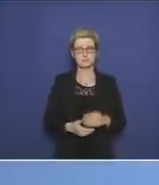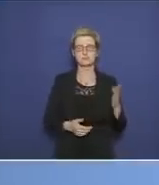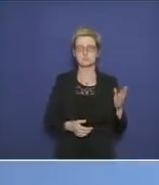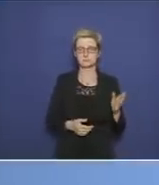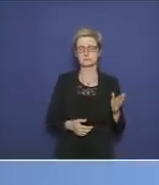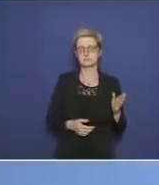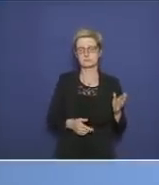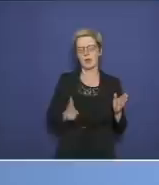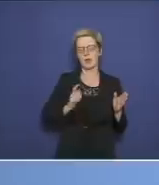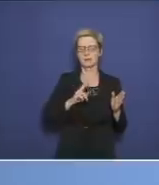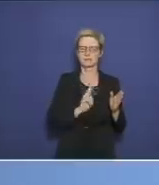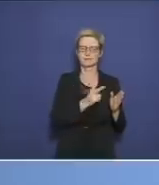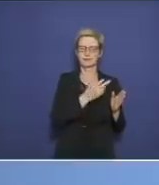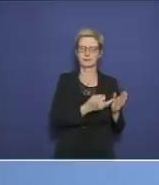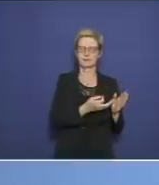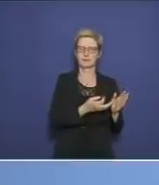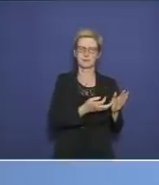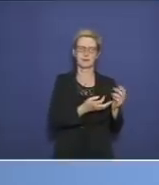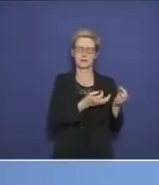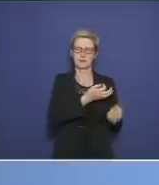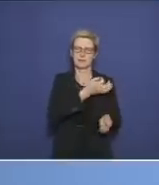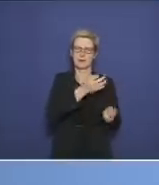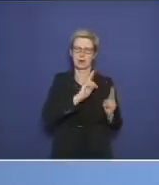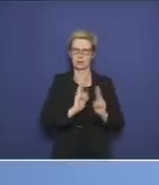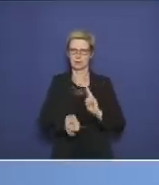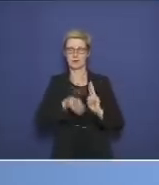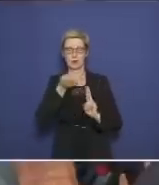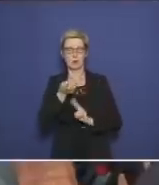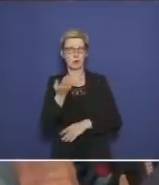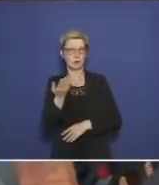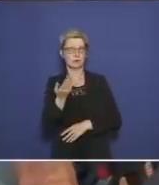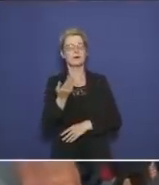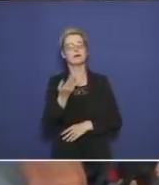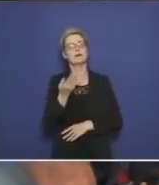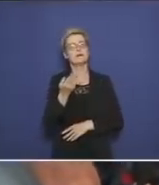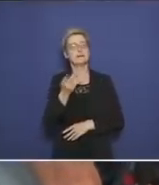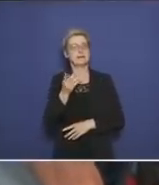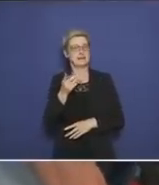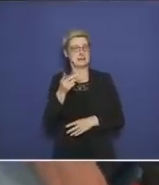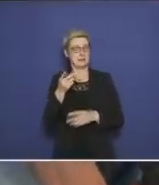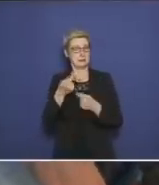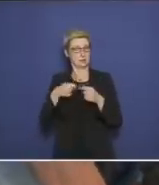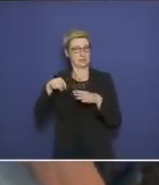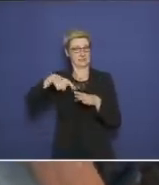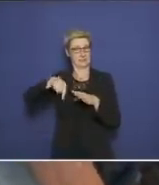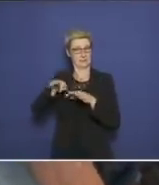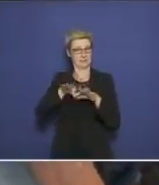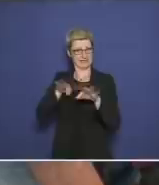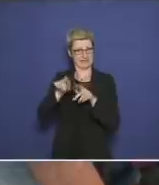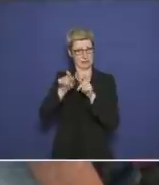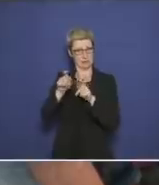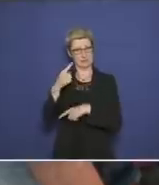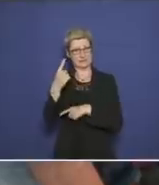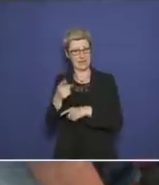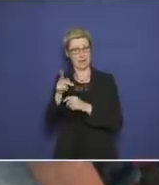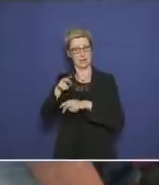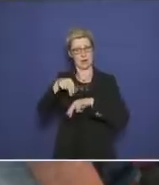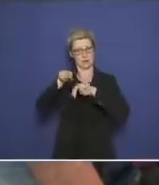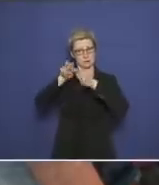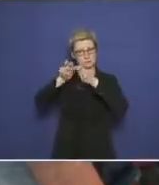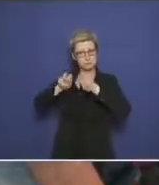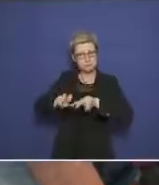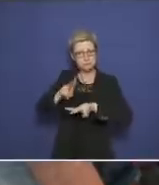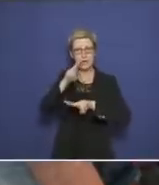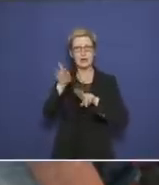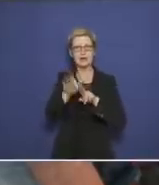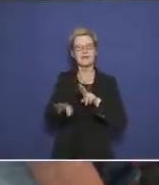wiederholt eigentlich die zweite Frage der Kollegin. Verfügt das Innenministerium über eigene Studie, die den Ergebnissen des Gefährdungspotenzials in